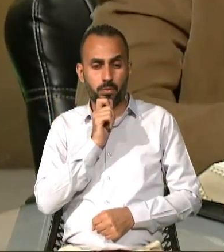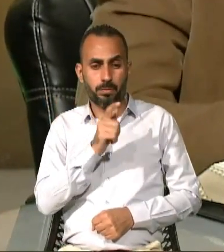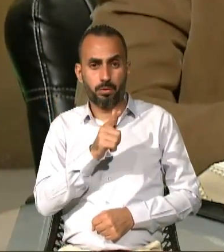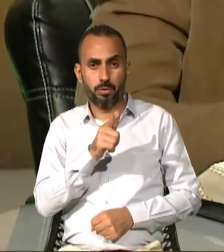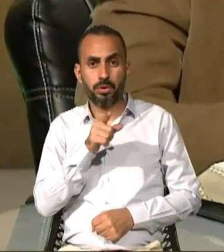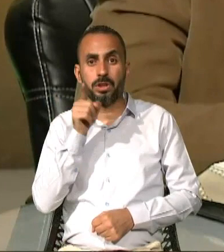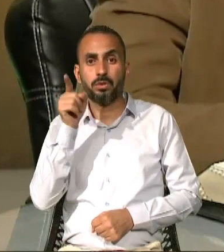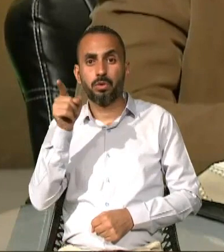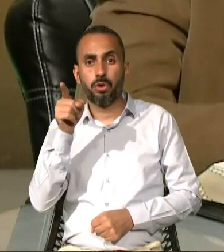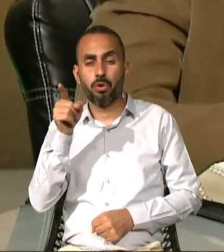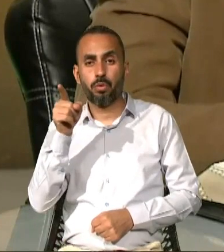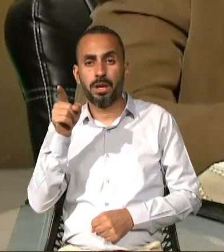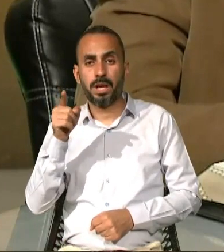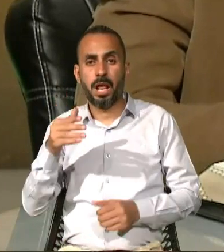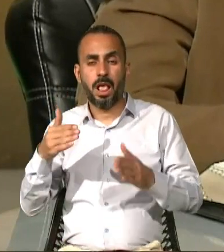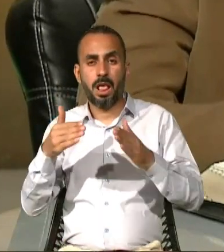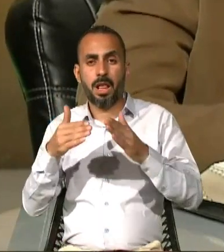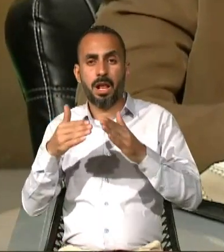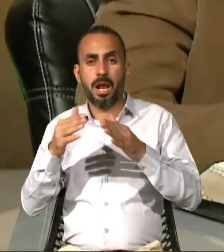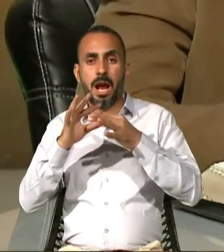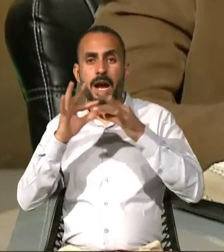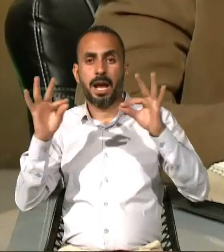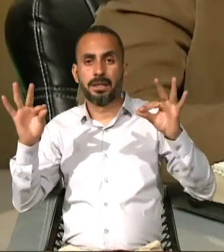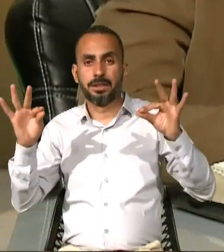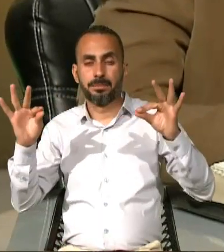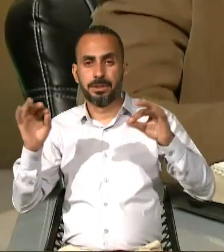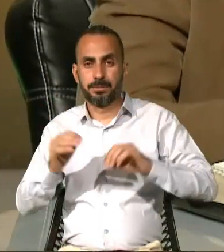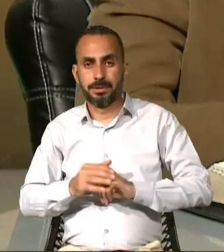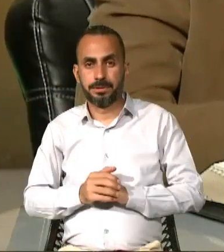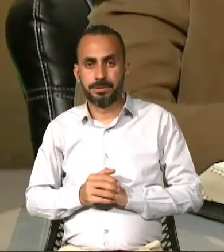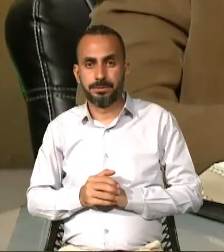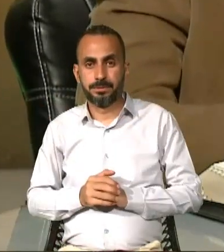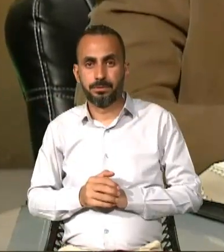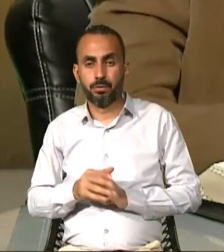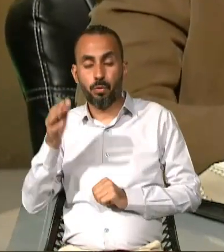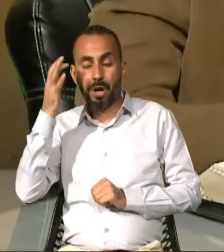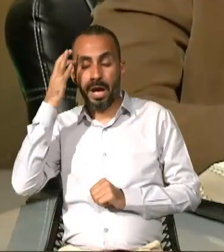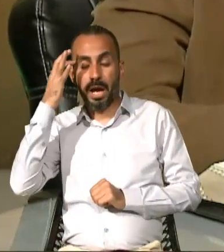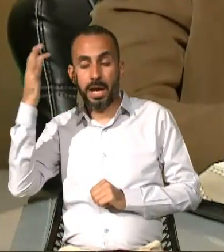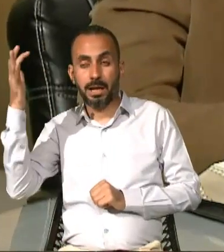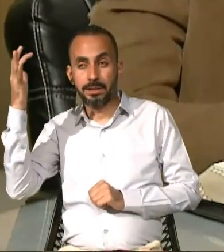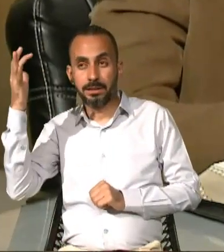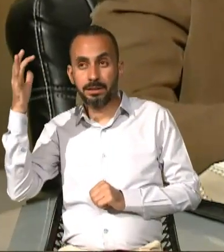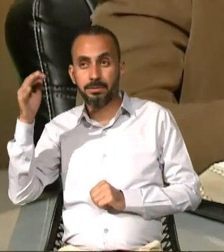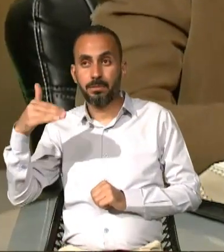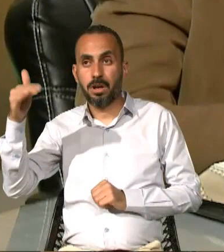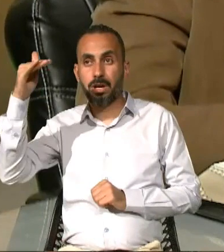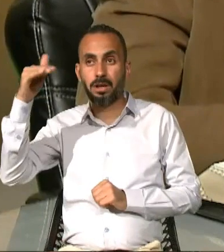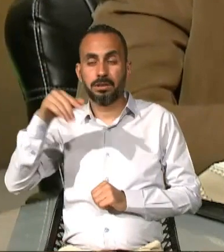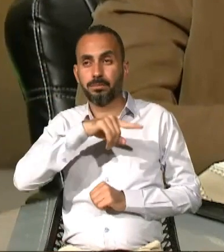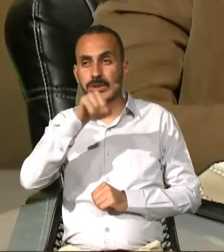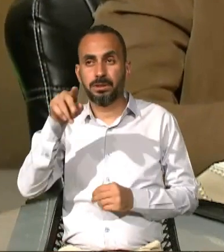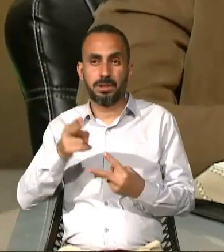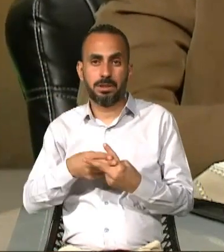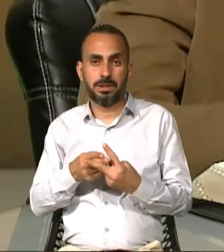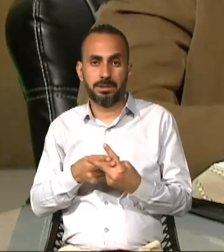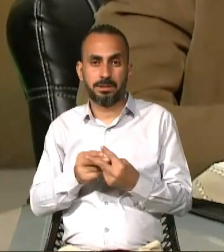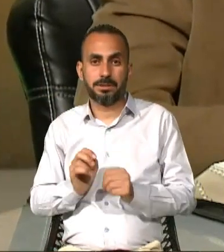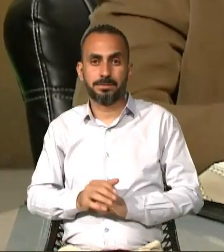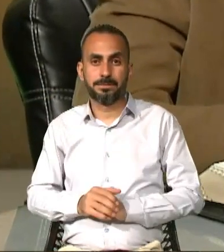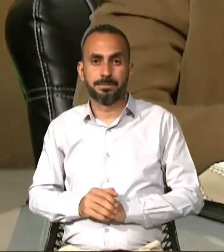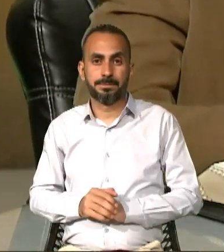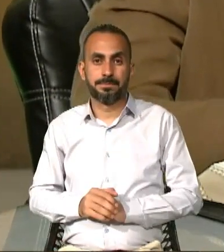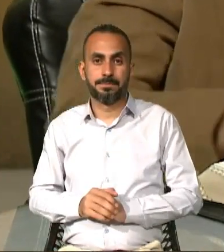الكمال، وبيقول له أنت أحكم من دانيال. يعني حقيقي عنده إنجاز التعبير حنكة